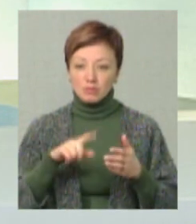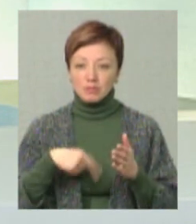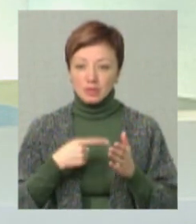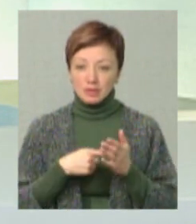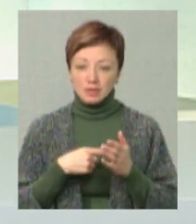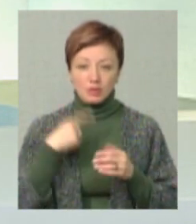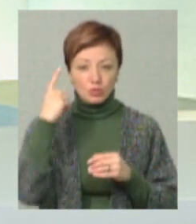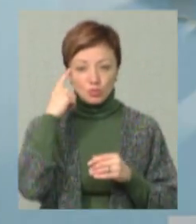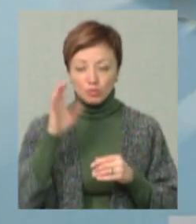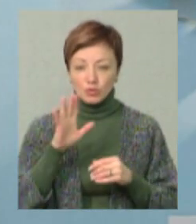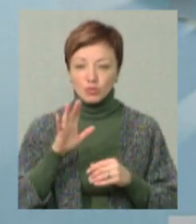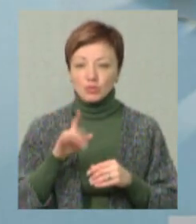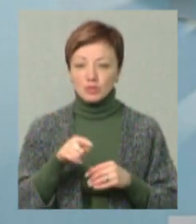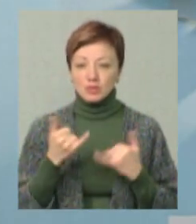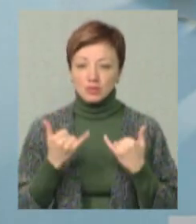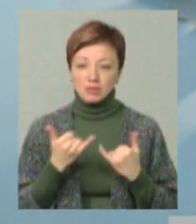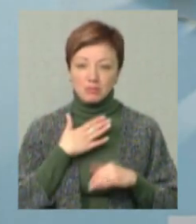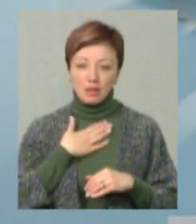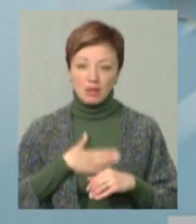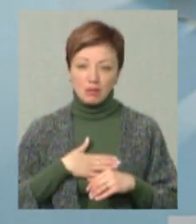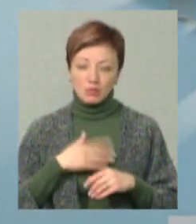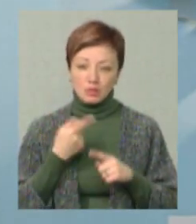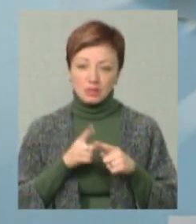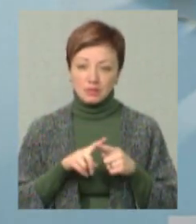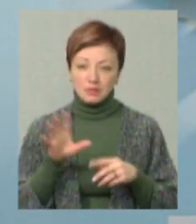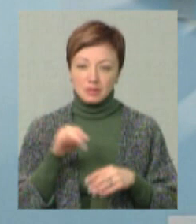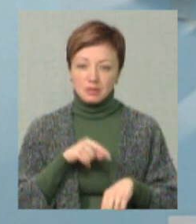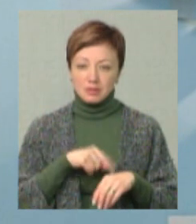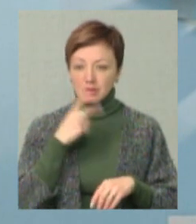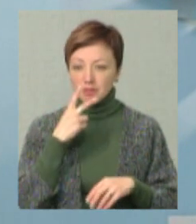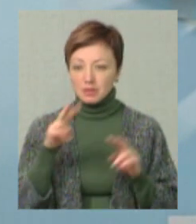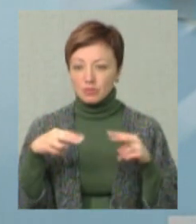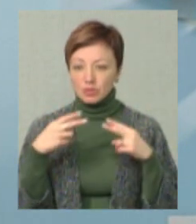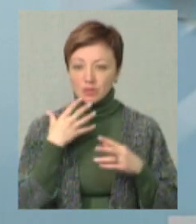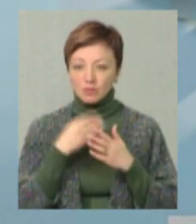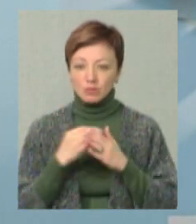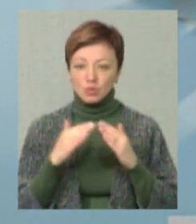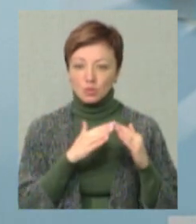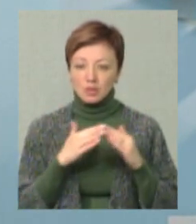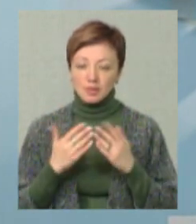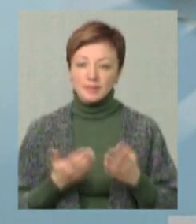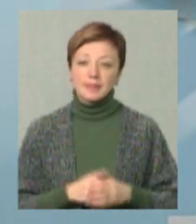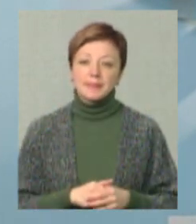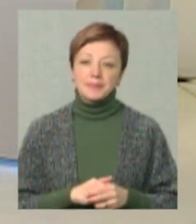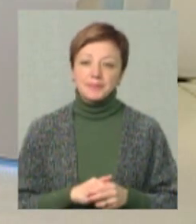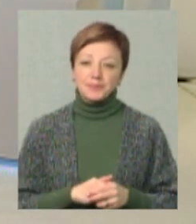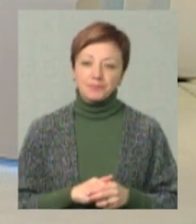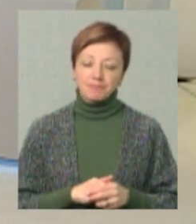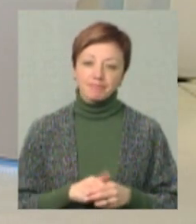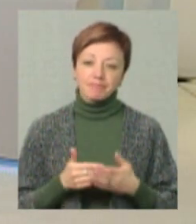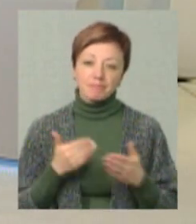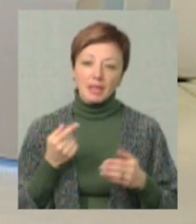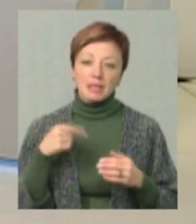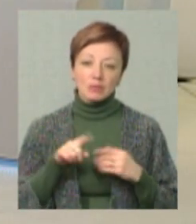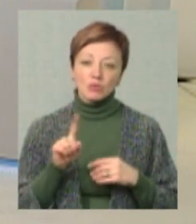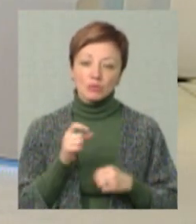поширень у місті. І я не думаю, що чоловікові зараз дуже приємно дивитися в очі навіть своїм сусідам. Та? Тому